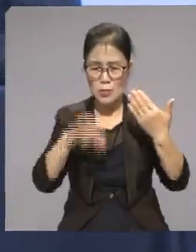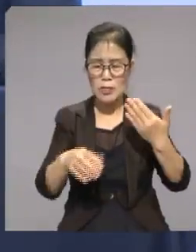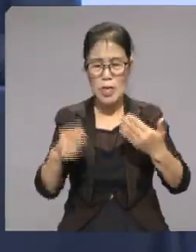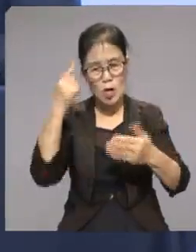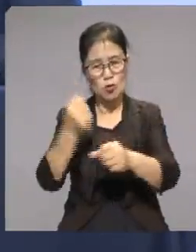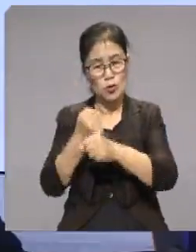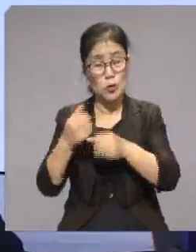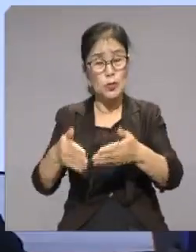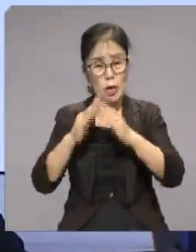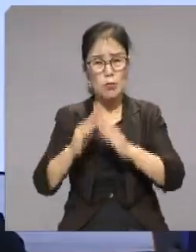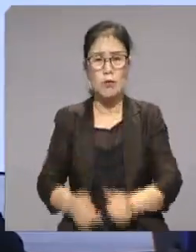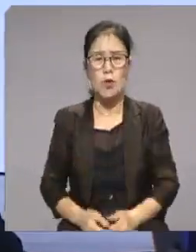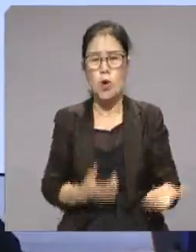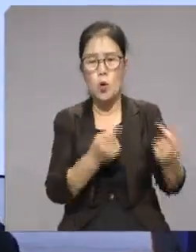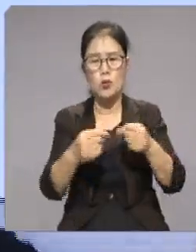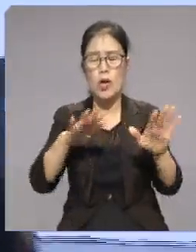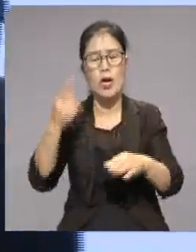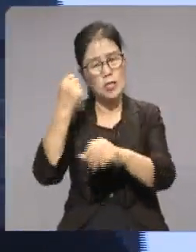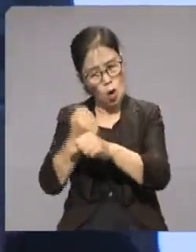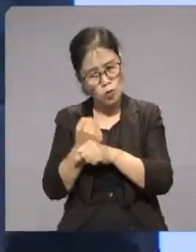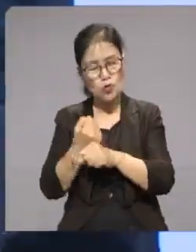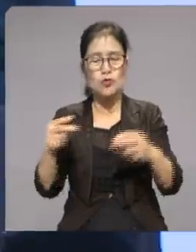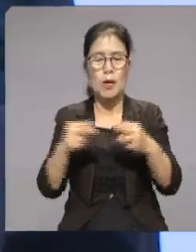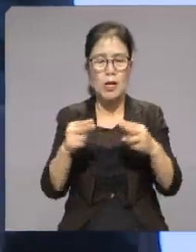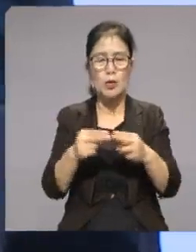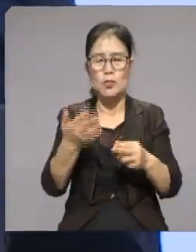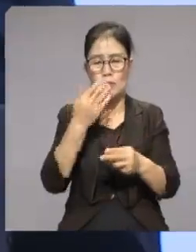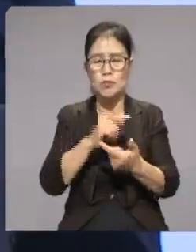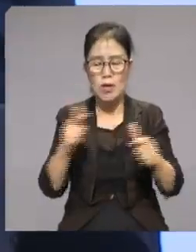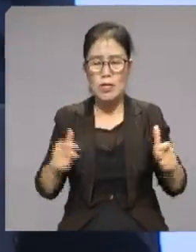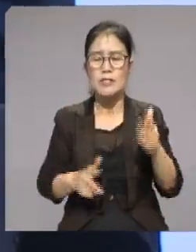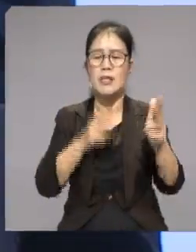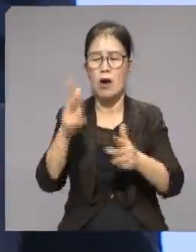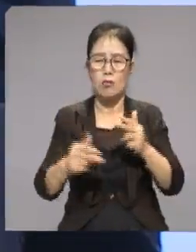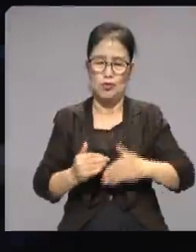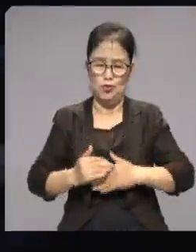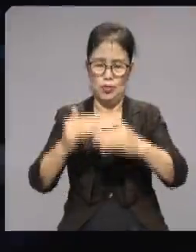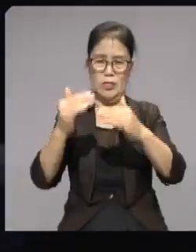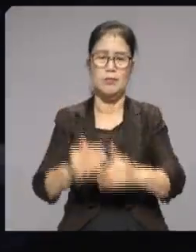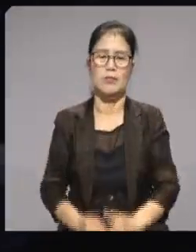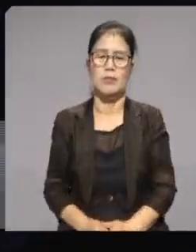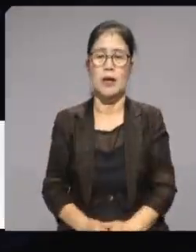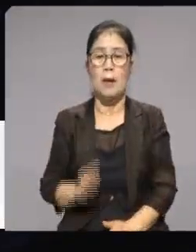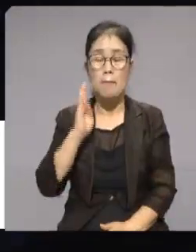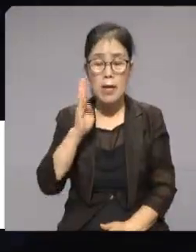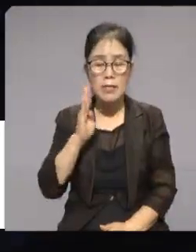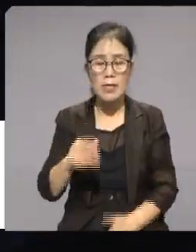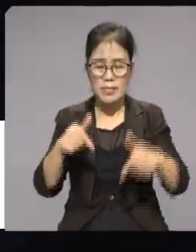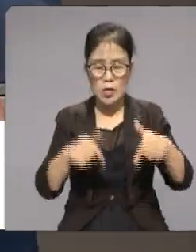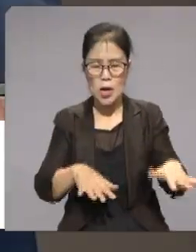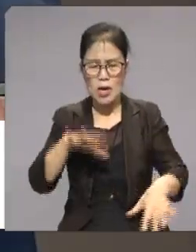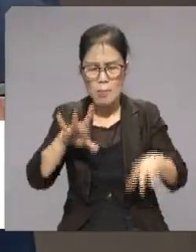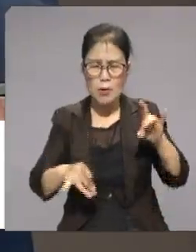뉴겐트 코리아는 공동해양연구와 바이오, 식품 관련 사업화를 추진합니다. 벨기에는 서해